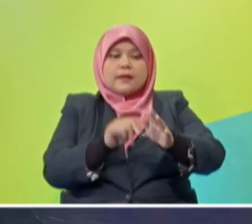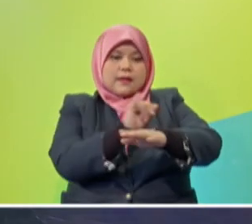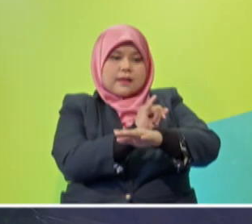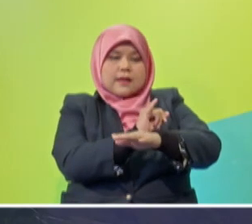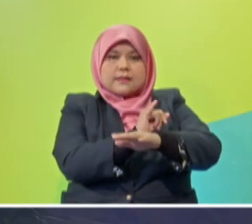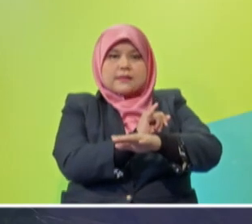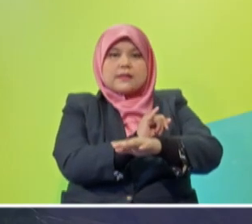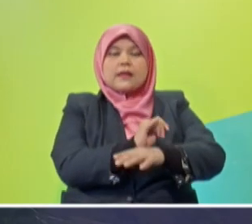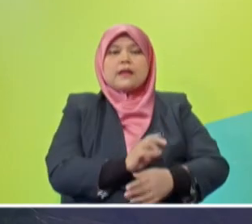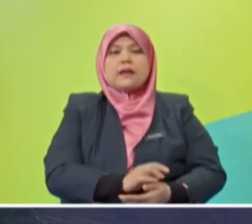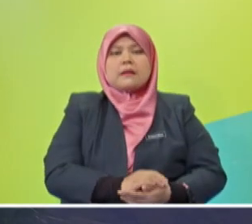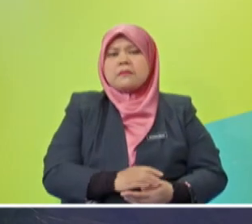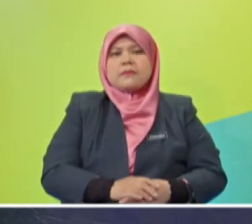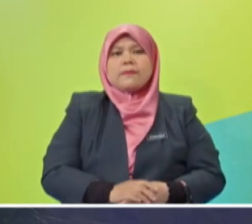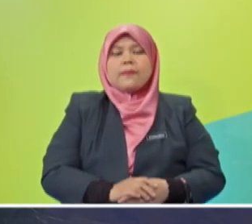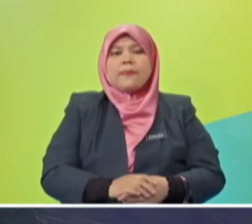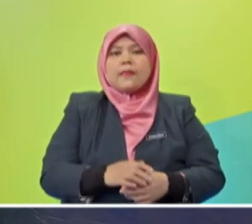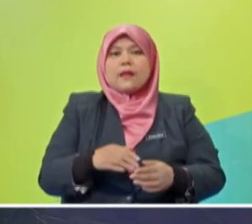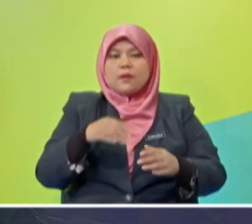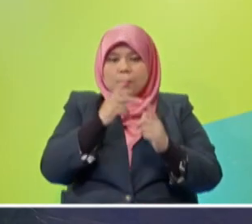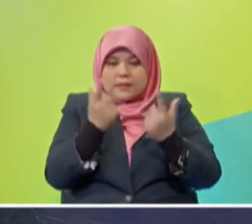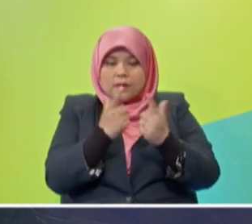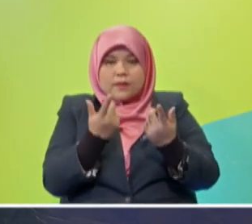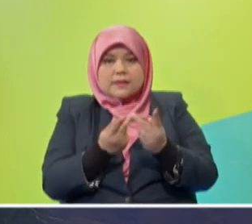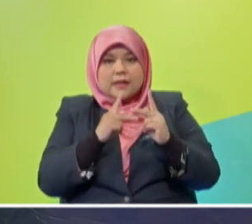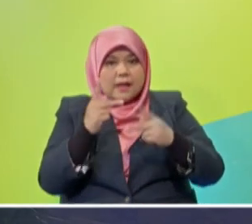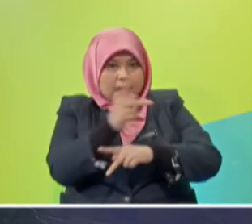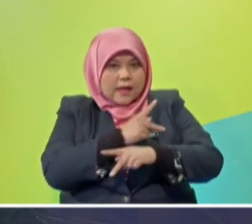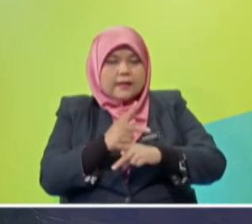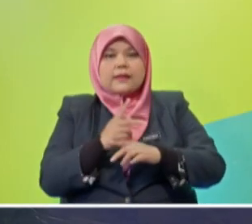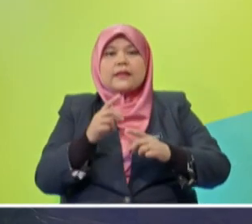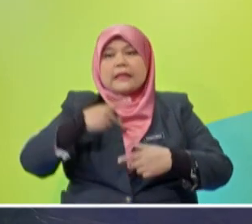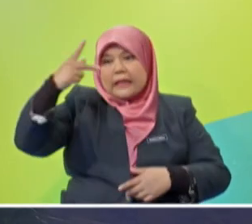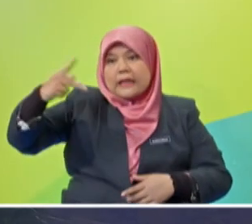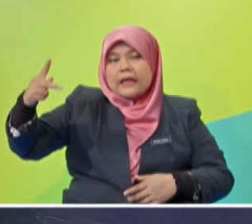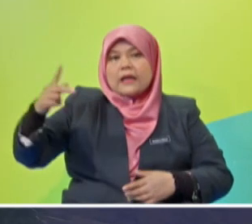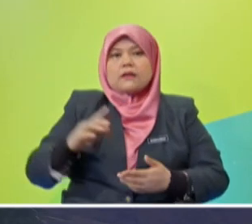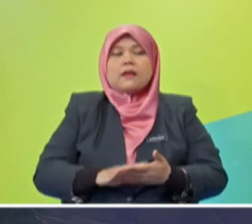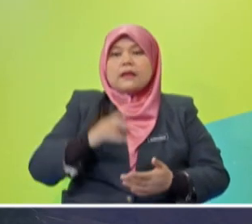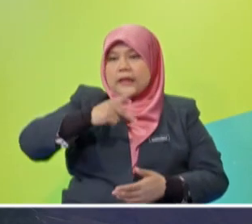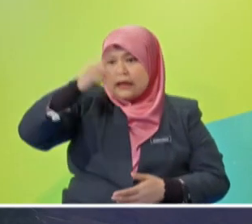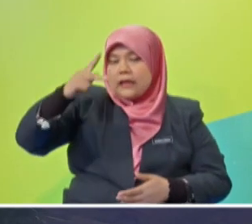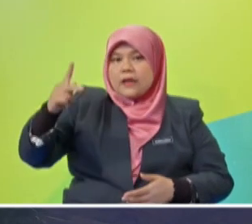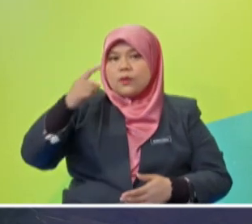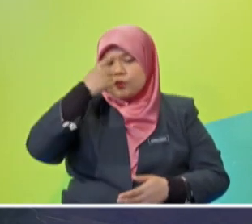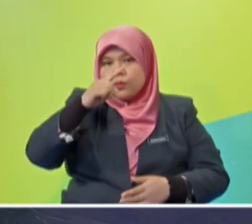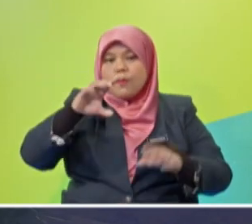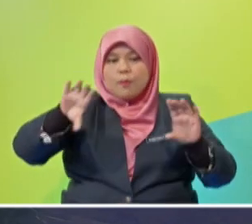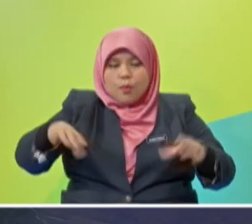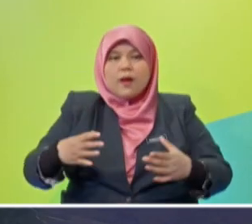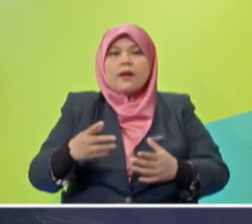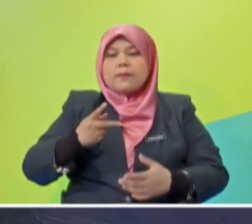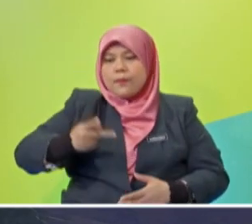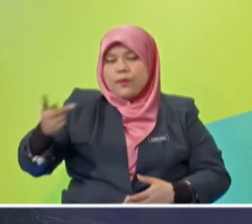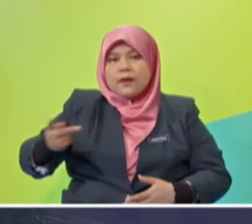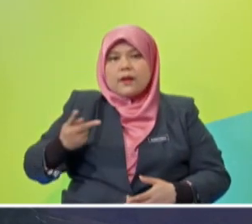Maksudnya itu melibatkan kawasan-kawasan kilang. Okey, okay, sama jugalah kilang, kita tahu kilang adalah tempat memproses sesuatu produk. Betul. Sama juga